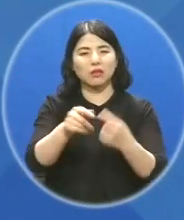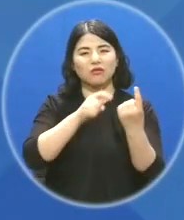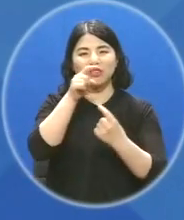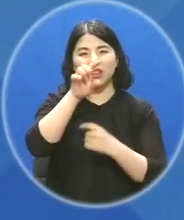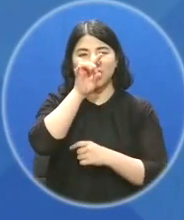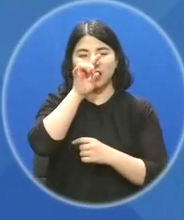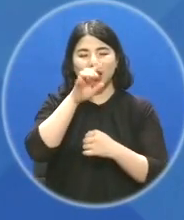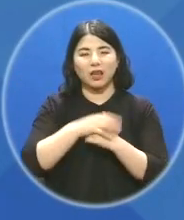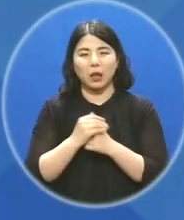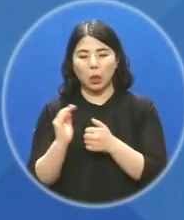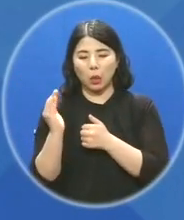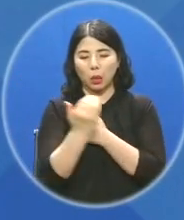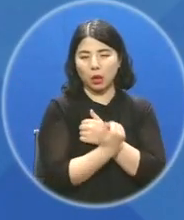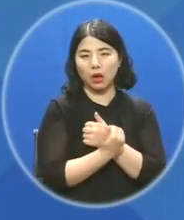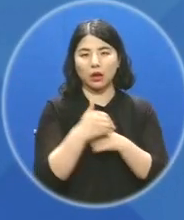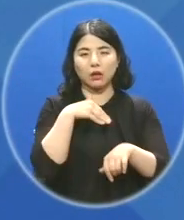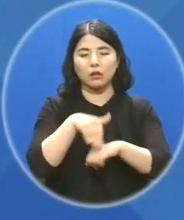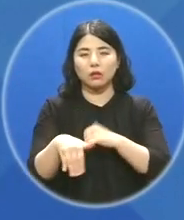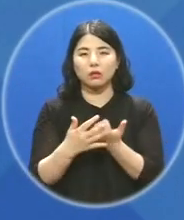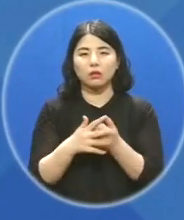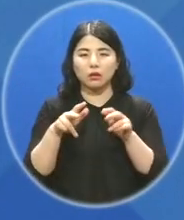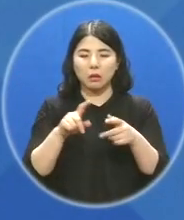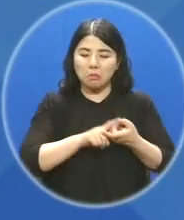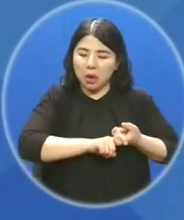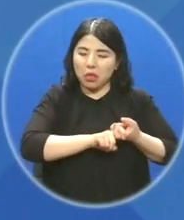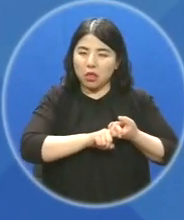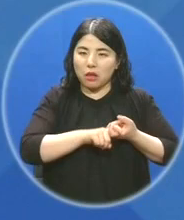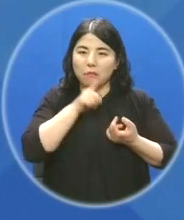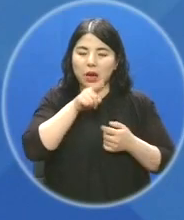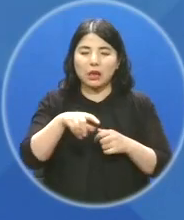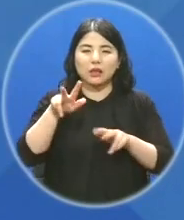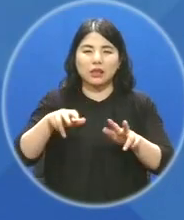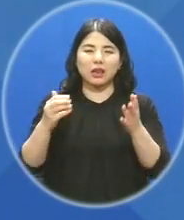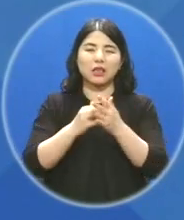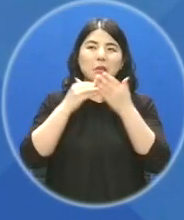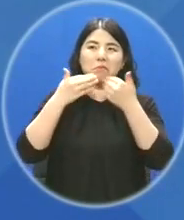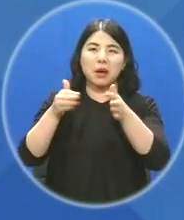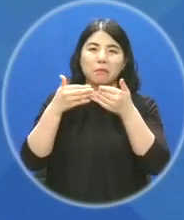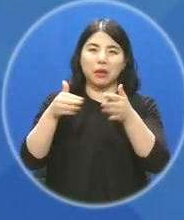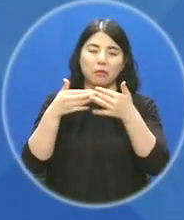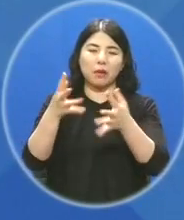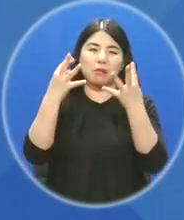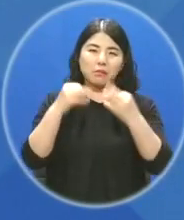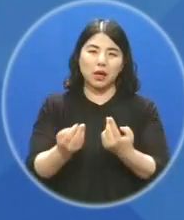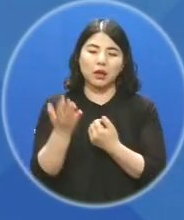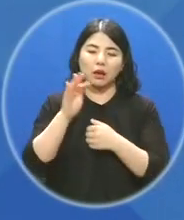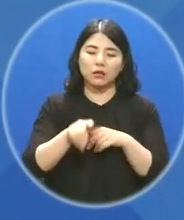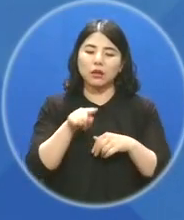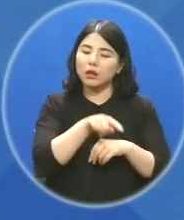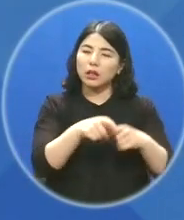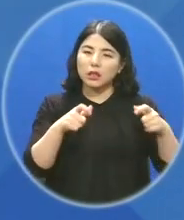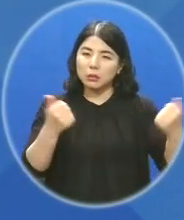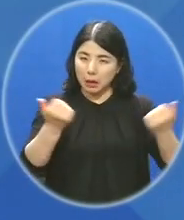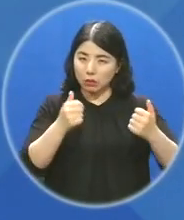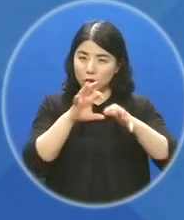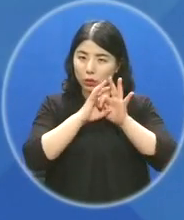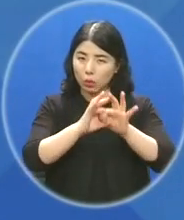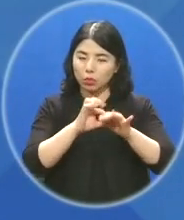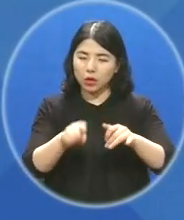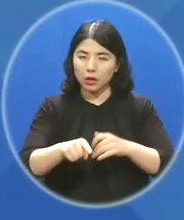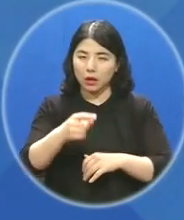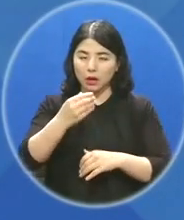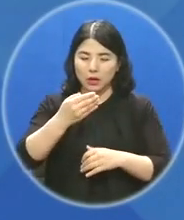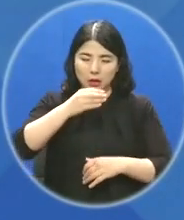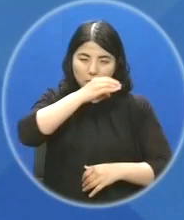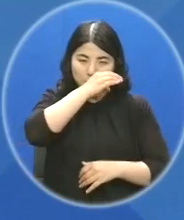돼요. 제 식구 감싸기로 그동안 지방의원의 막말이라든지 이런 것이 굉장히 많았지만 지방의회를 통해 갖고